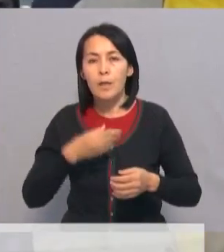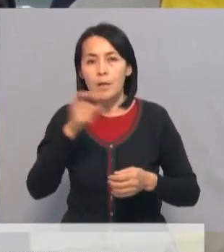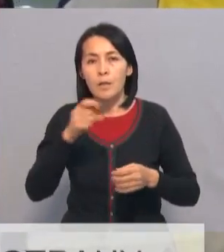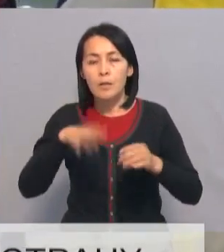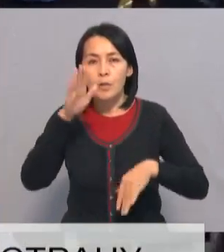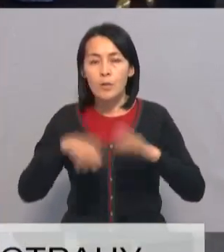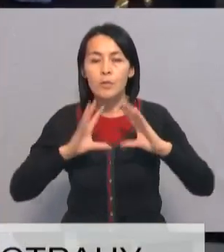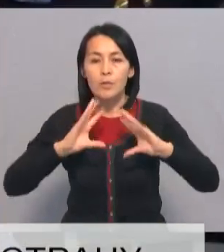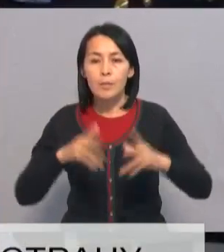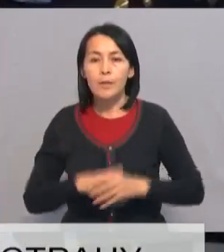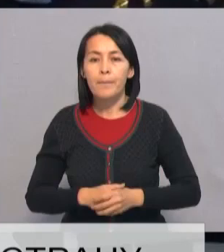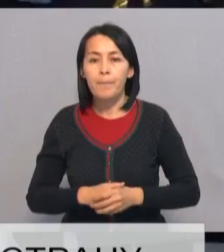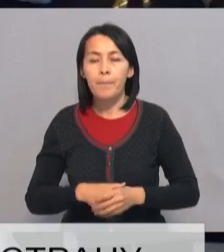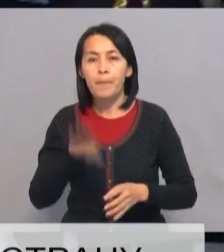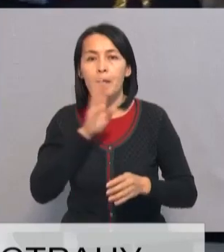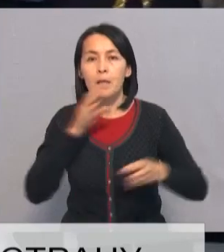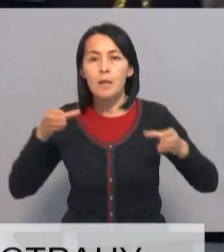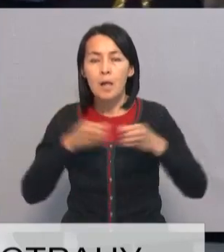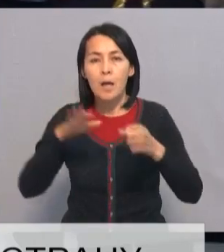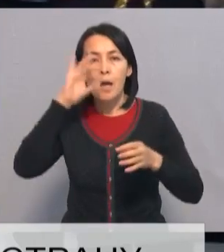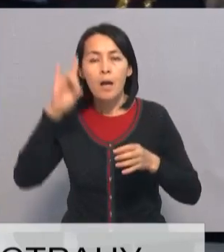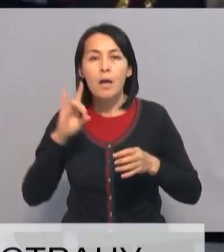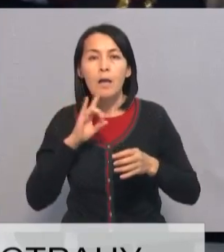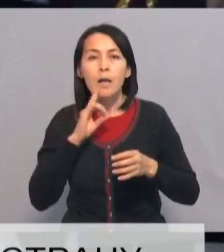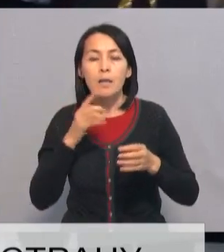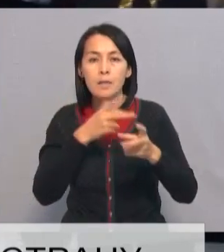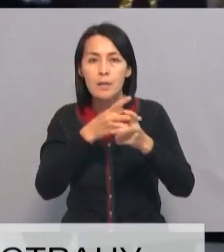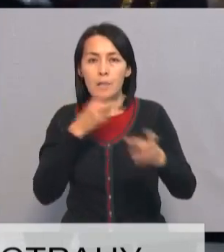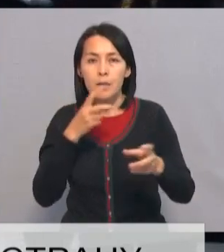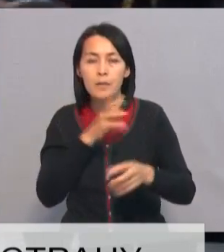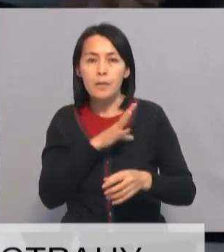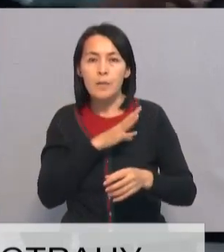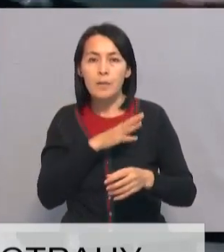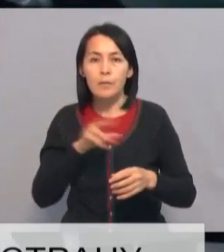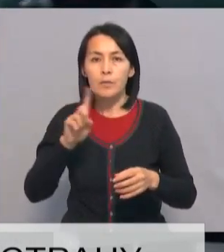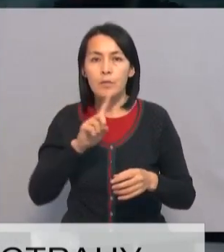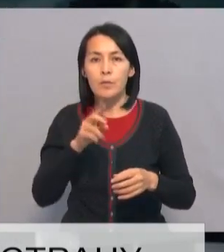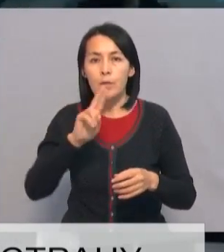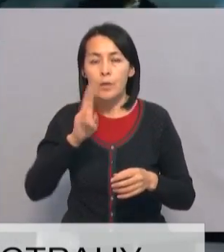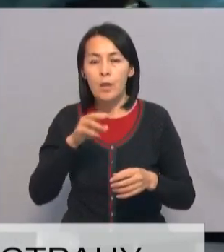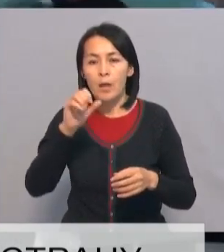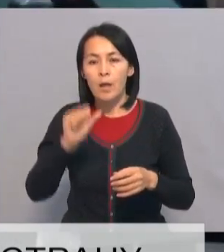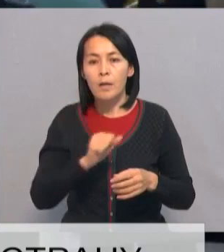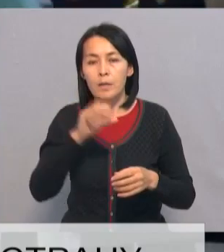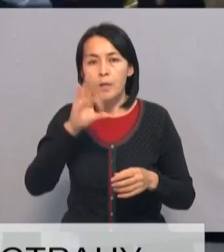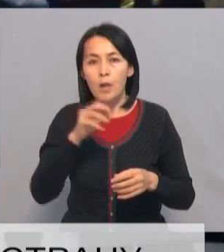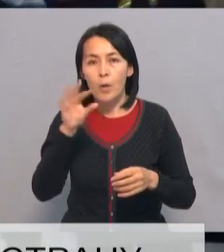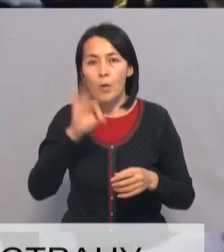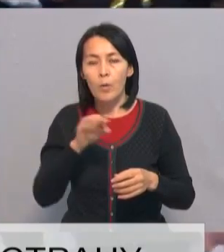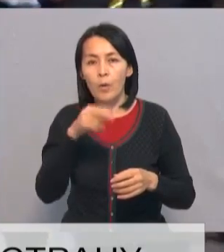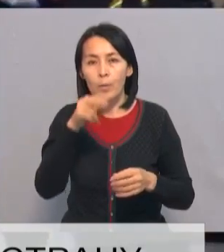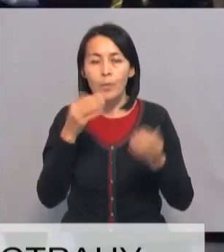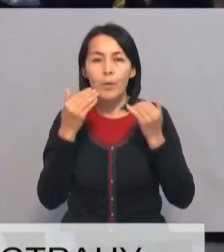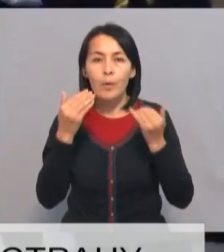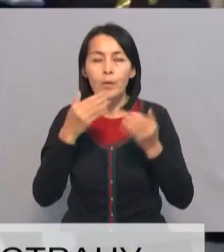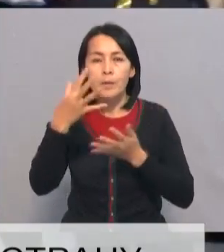самые лучшие в мире. Женская сборная Казахстана по стендовой стрельбе в составе Зои Кравченко, Асии Муранбай и Ольги